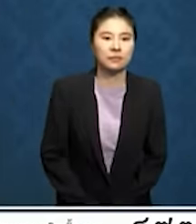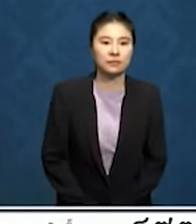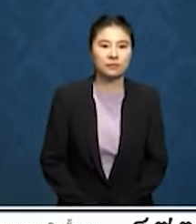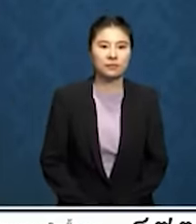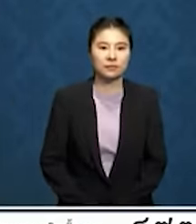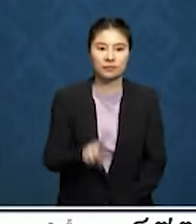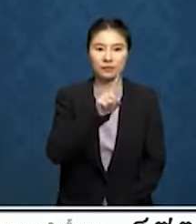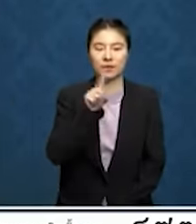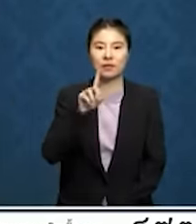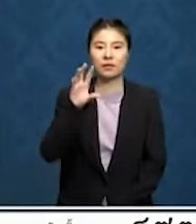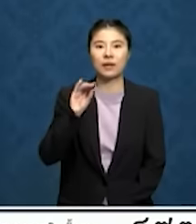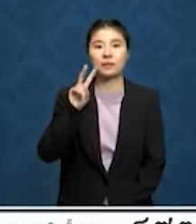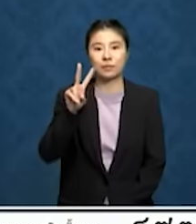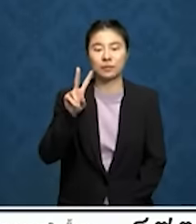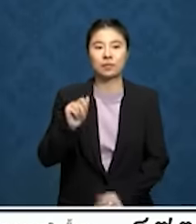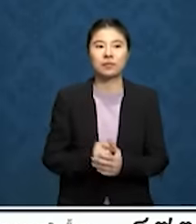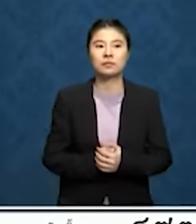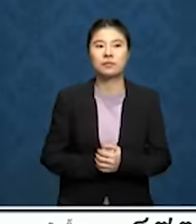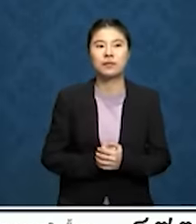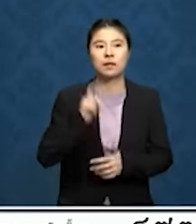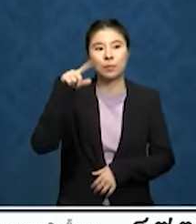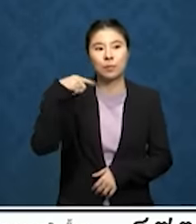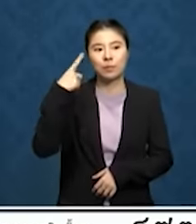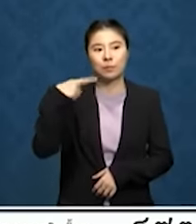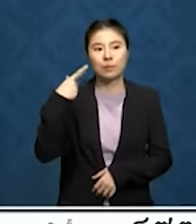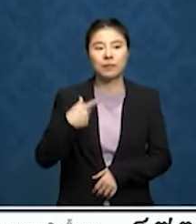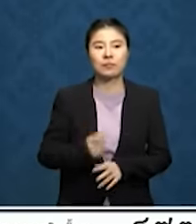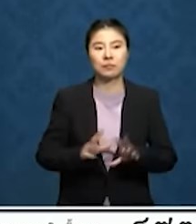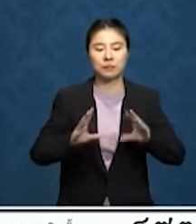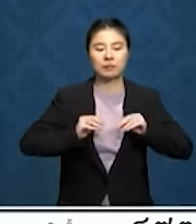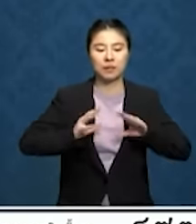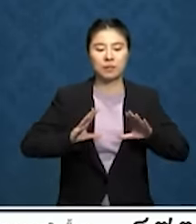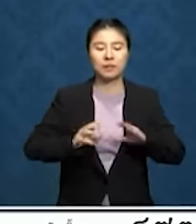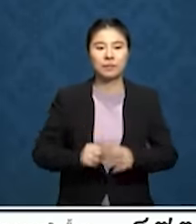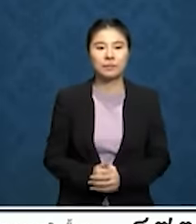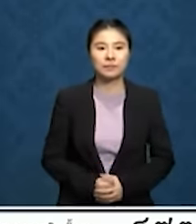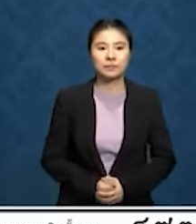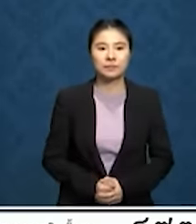152นางทิพาปวีนาเสถียร ไม่เห็นชอบค่ะ